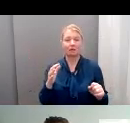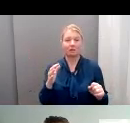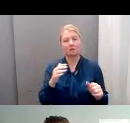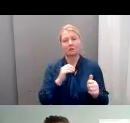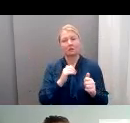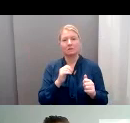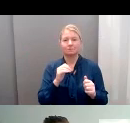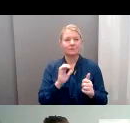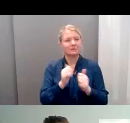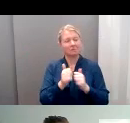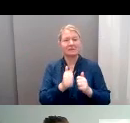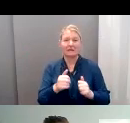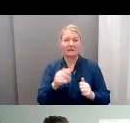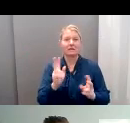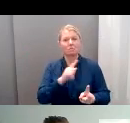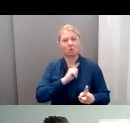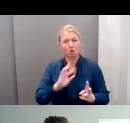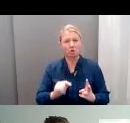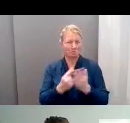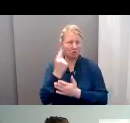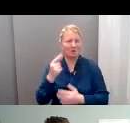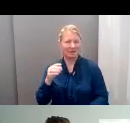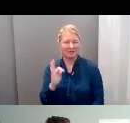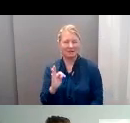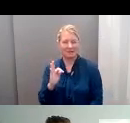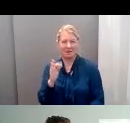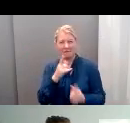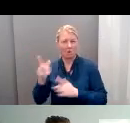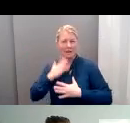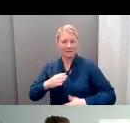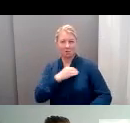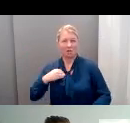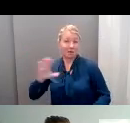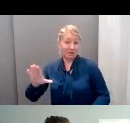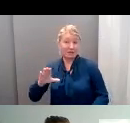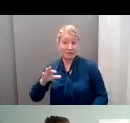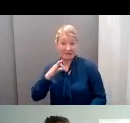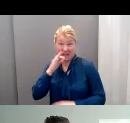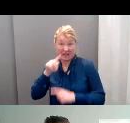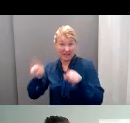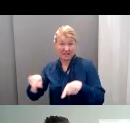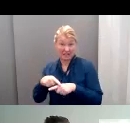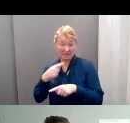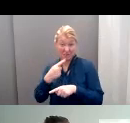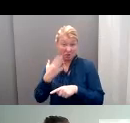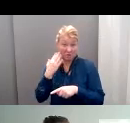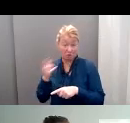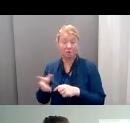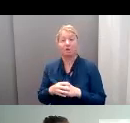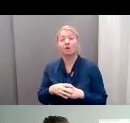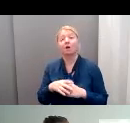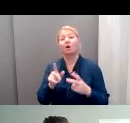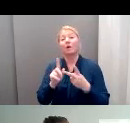mycket som möjligt Folkhälsomyndighetens enkät som jag nämnde tidigare och en som är gjord på